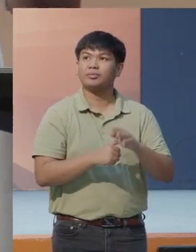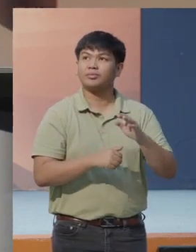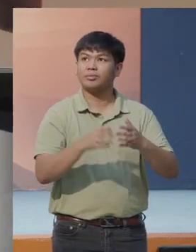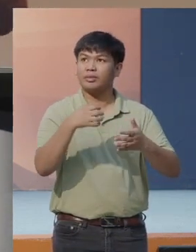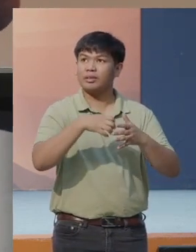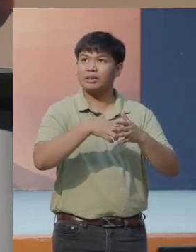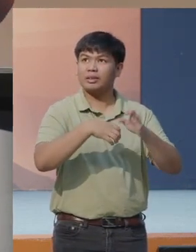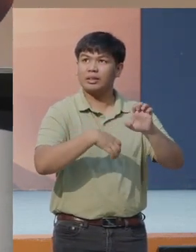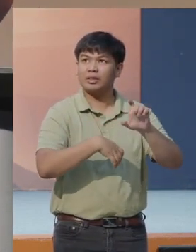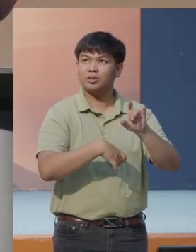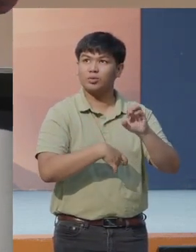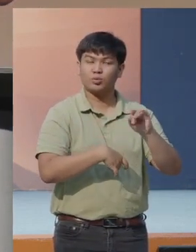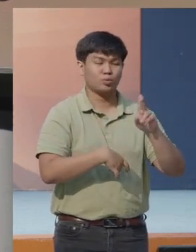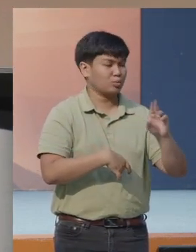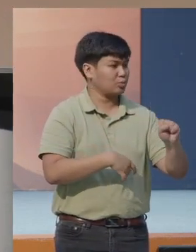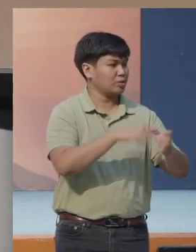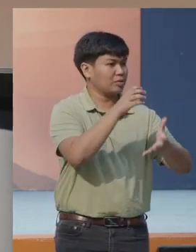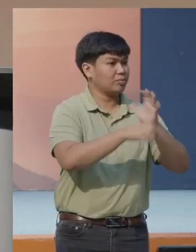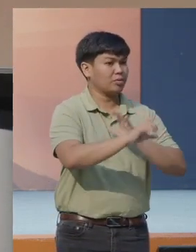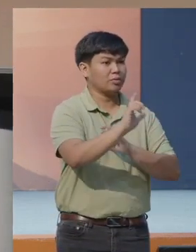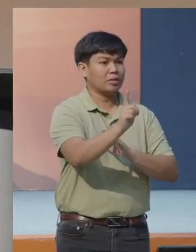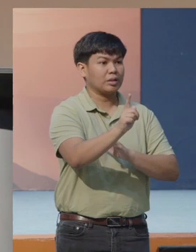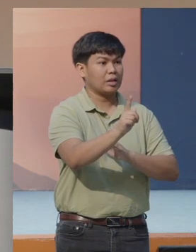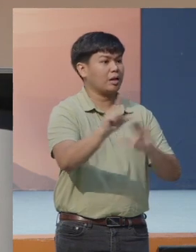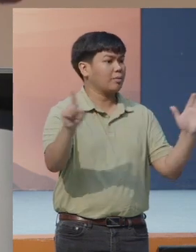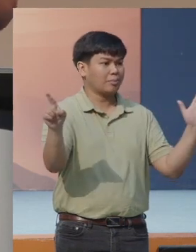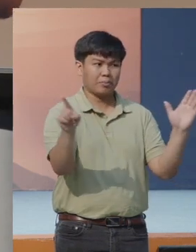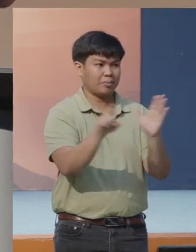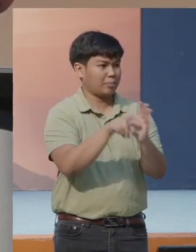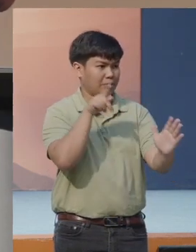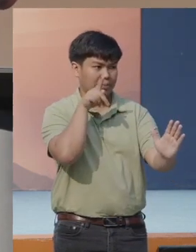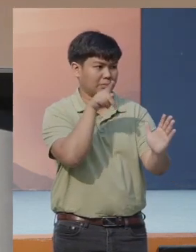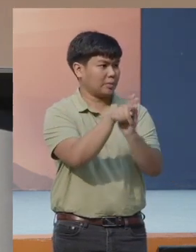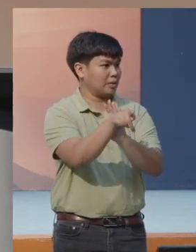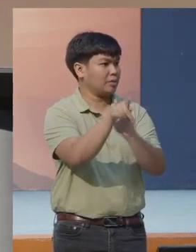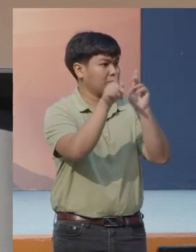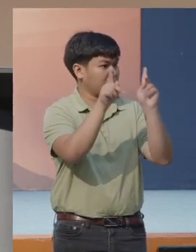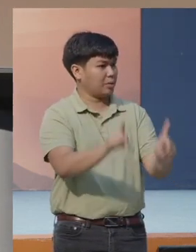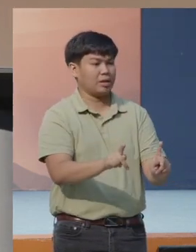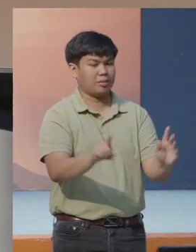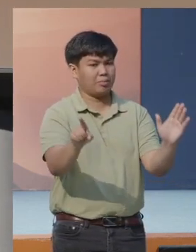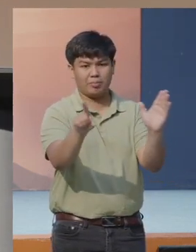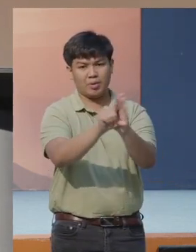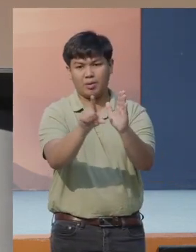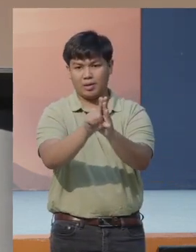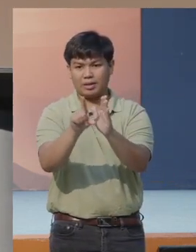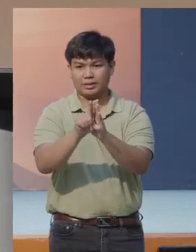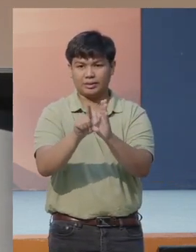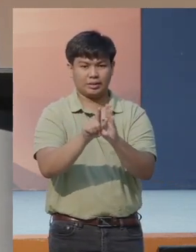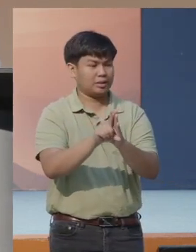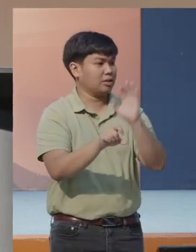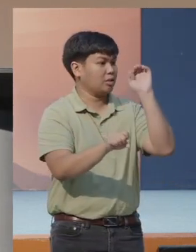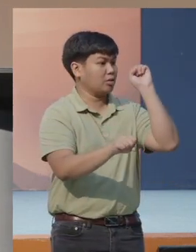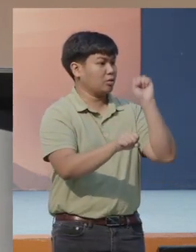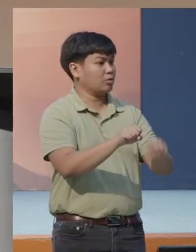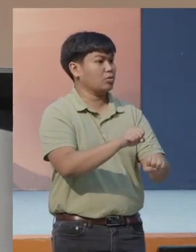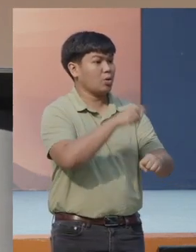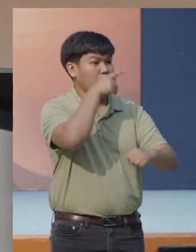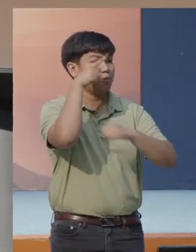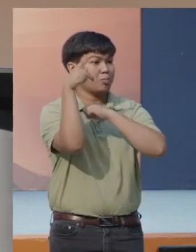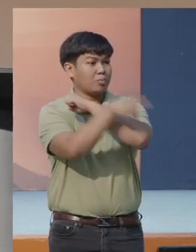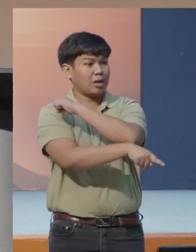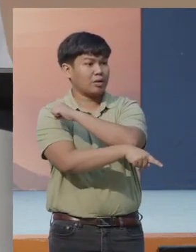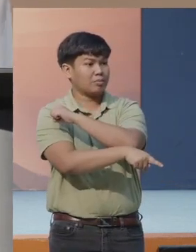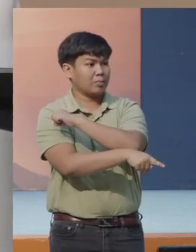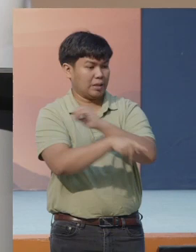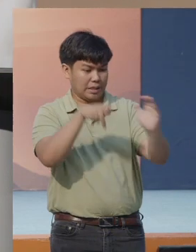Deuteronomy 5:17, no? Thou shall not commit murder. Bawal iyon. Kaya the penalty of